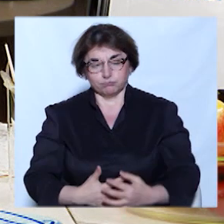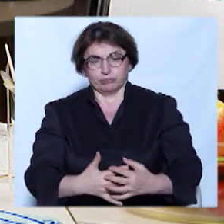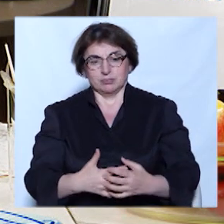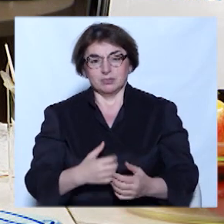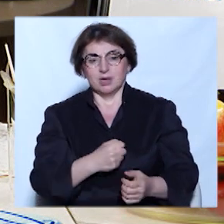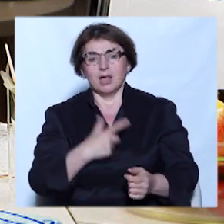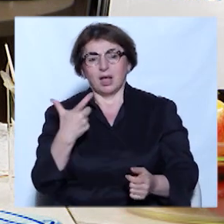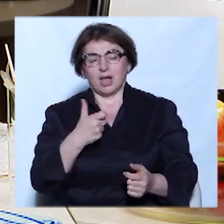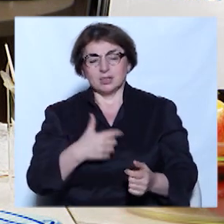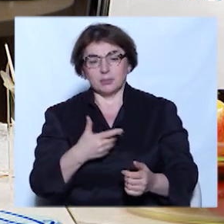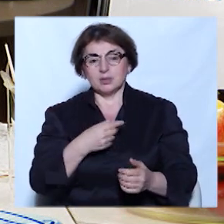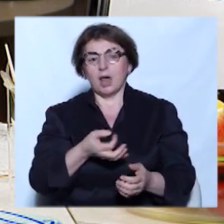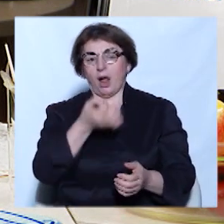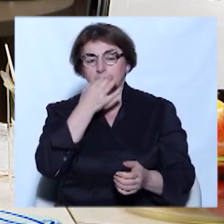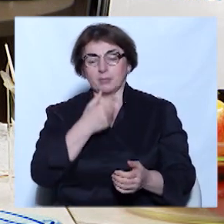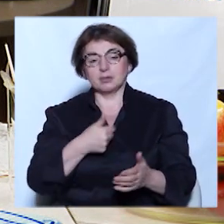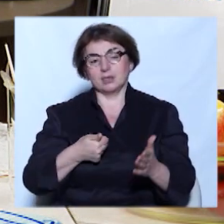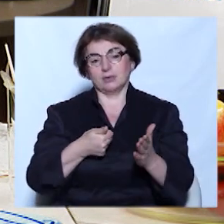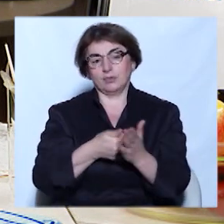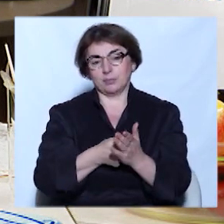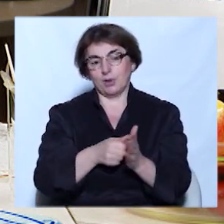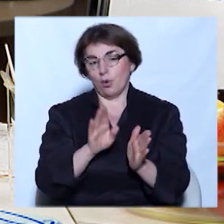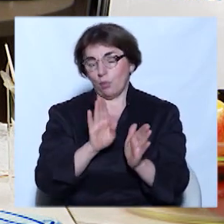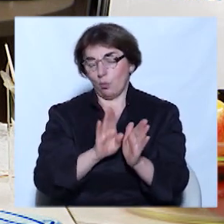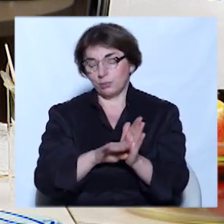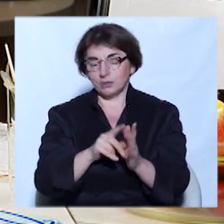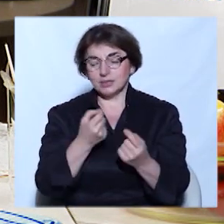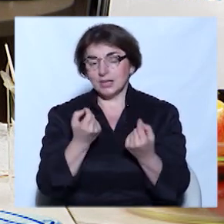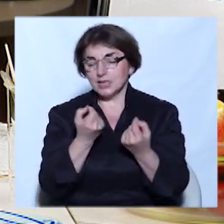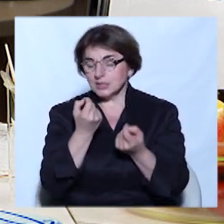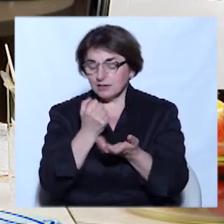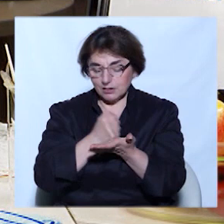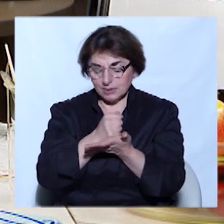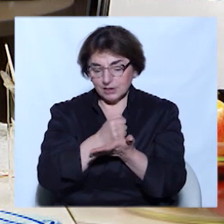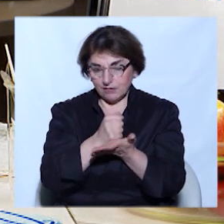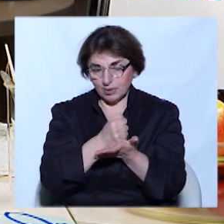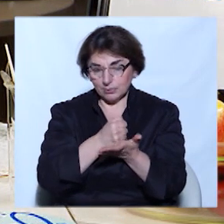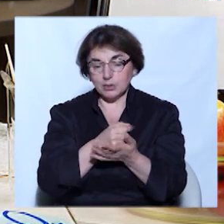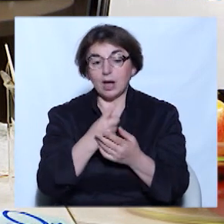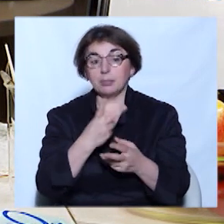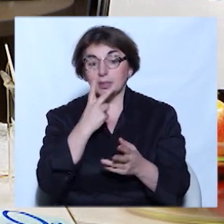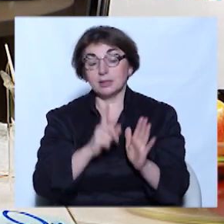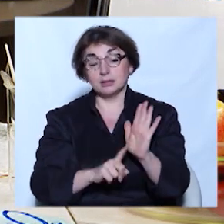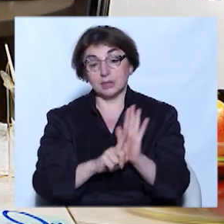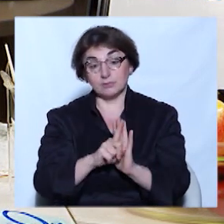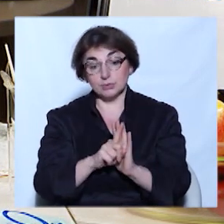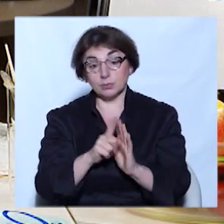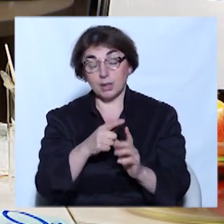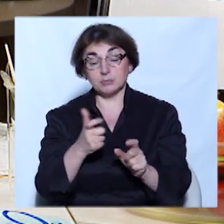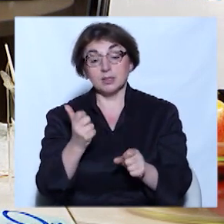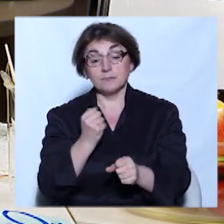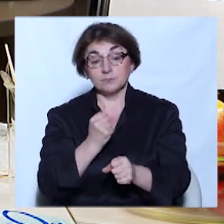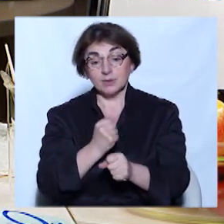და ქშველი ძალიან კარგად. უბრალოდ ძალიან წმინდა დავაქუცმაცე აი ეს ჩვენი ნახშირი. მოდი დავიწყოთ ახლა